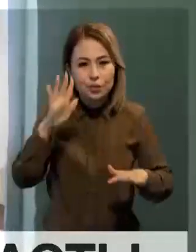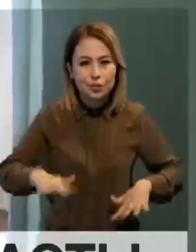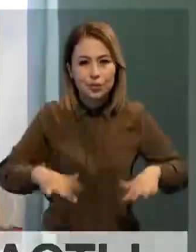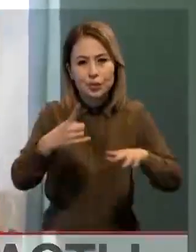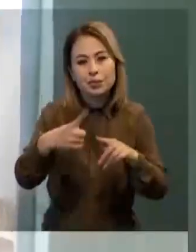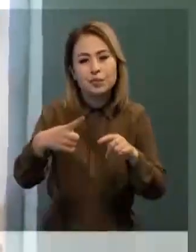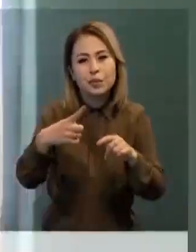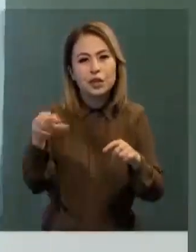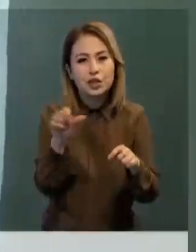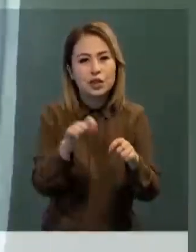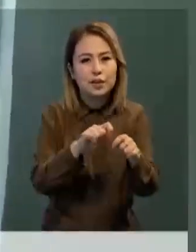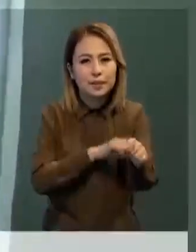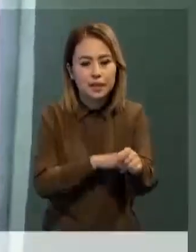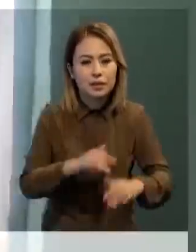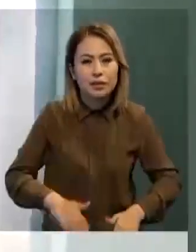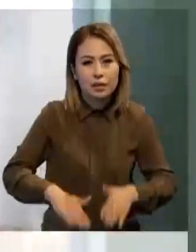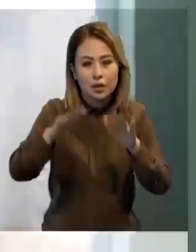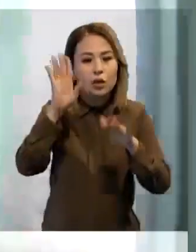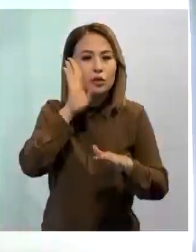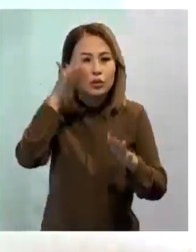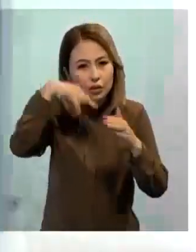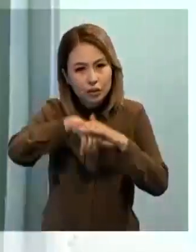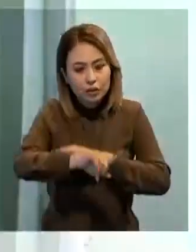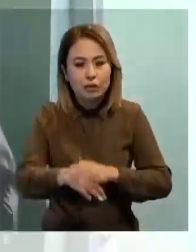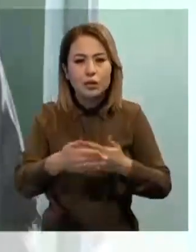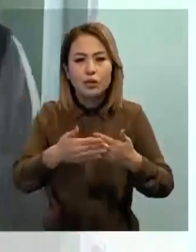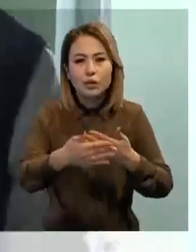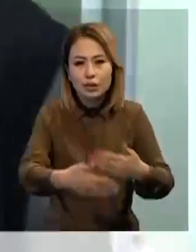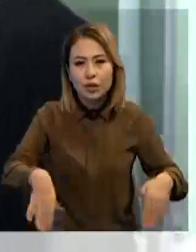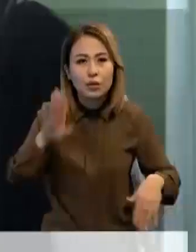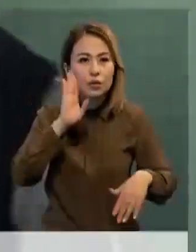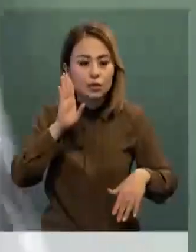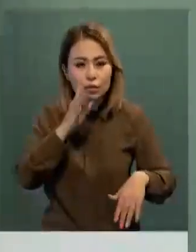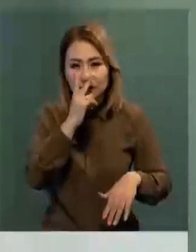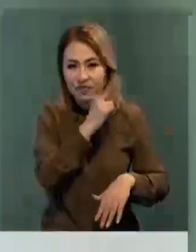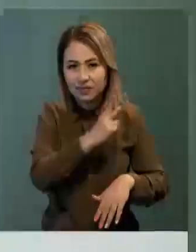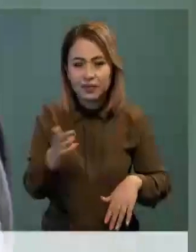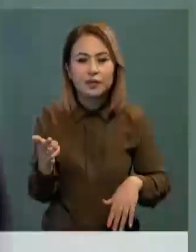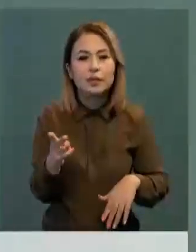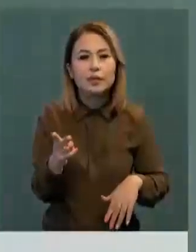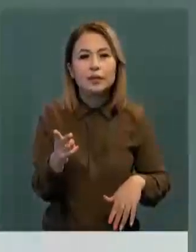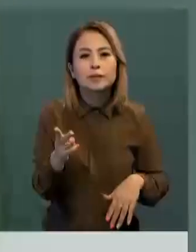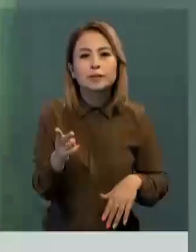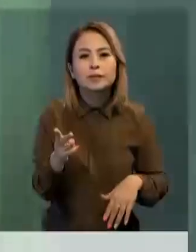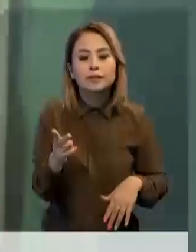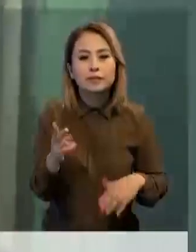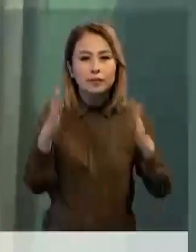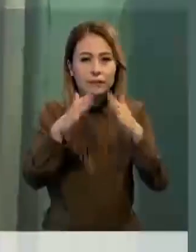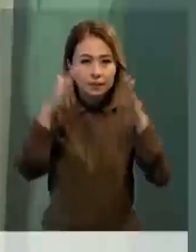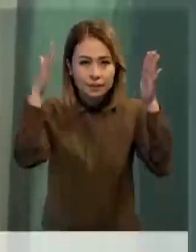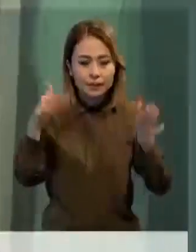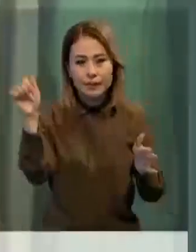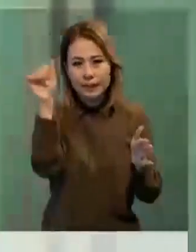1,5 метрге дейін көтерілген. Ал үй ішінде су тізеден асады. Көріп тұрғандарыңыздай, мұнда үйдің іргесі